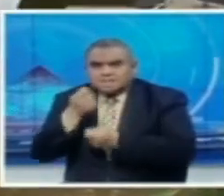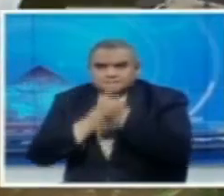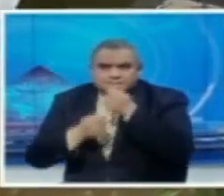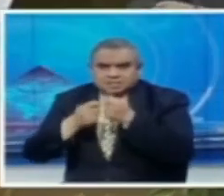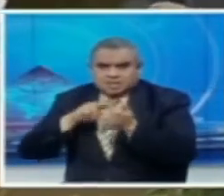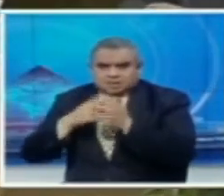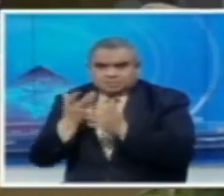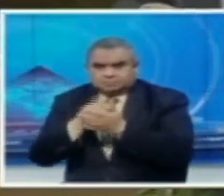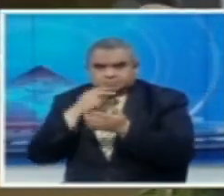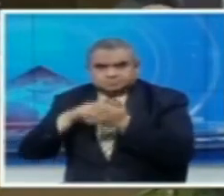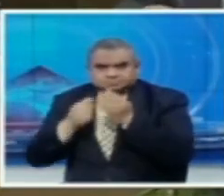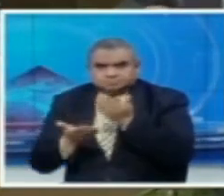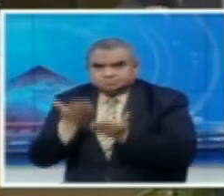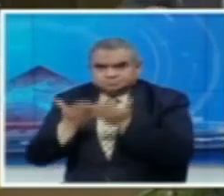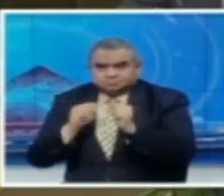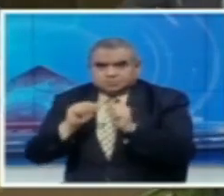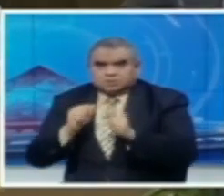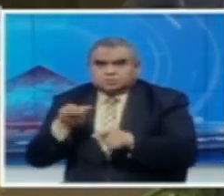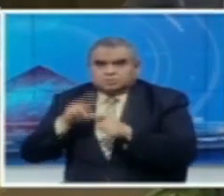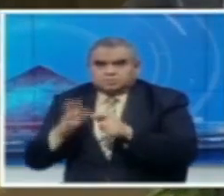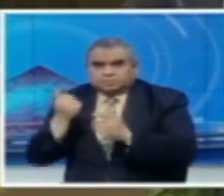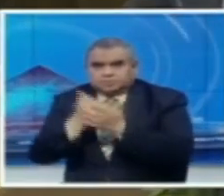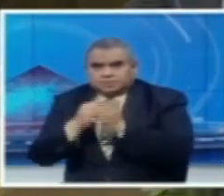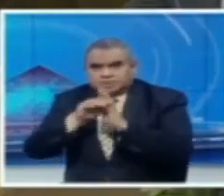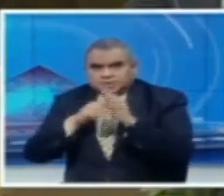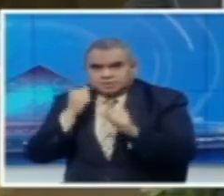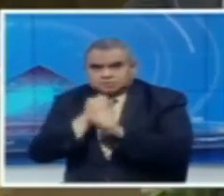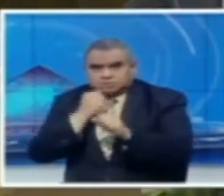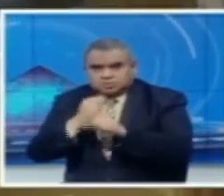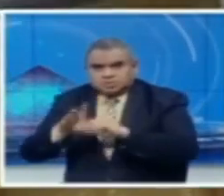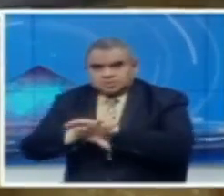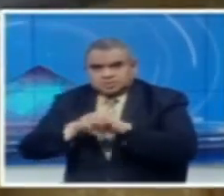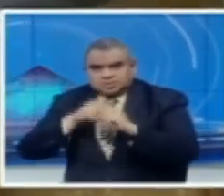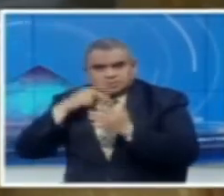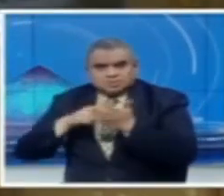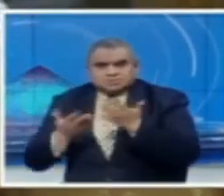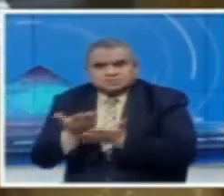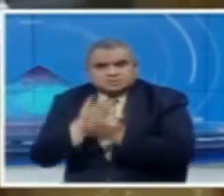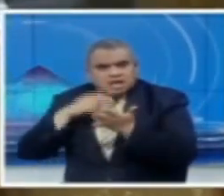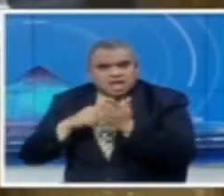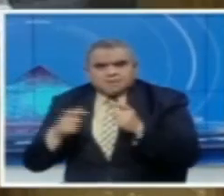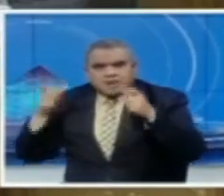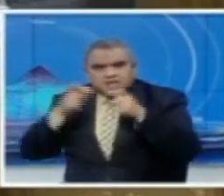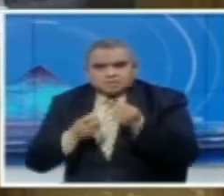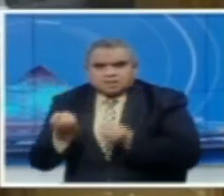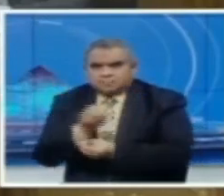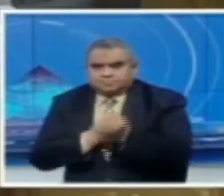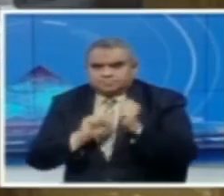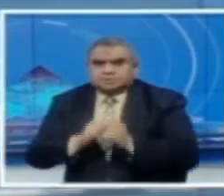وفقا لسعر الصرف بعد تحريكه، ومن ثم تم إعداد دراسة للتعامل مع هذه التداعيات.